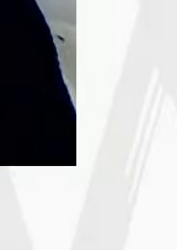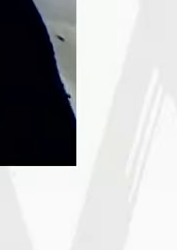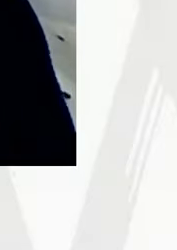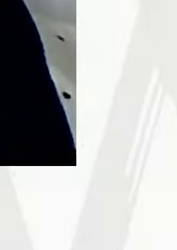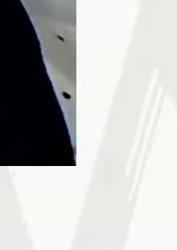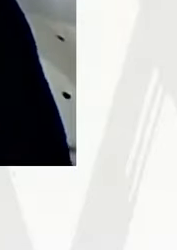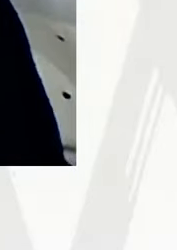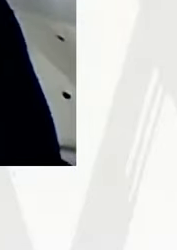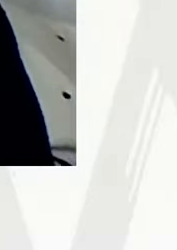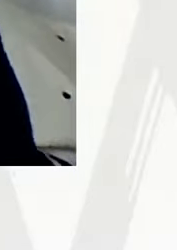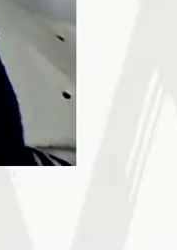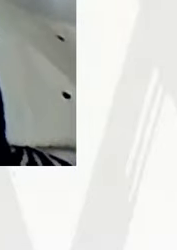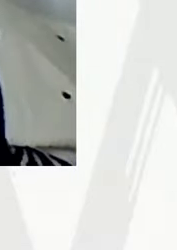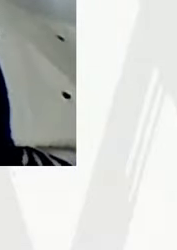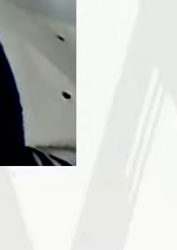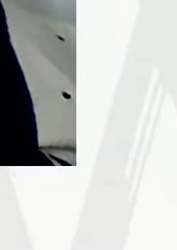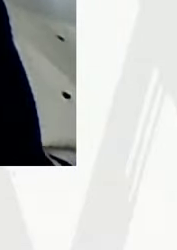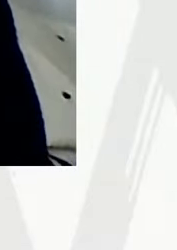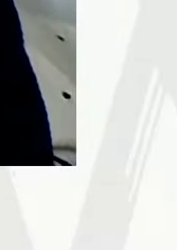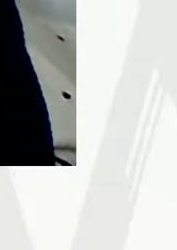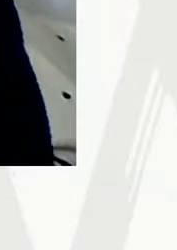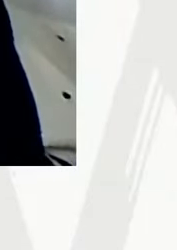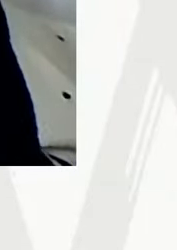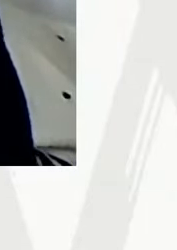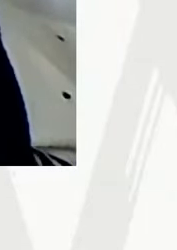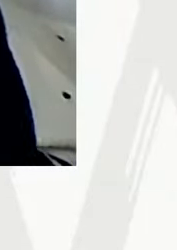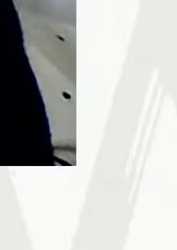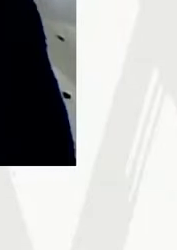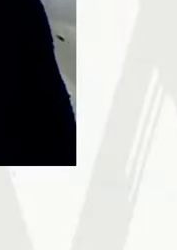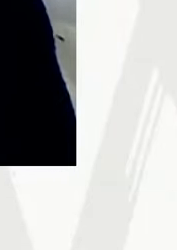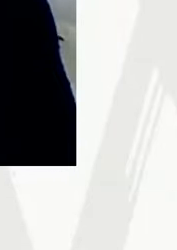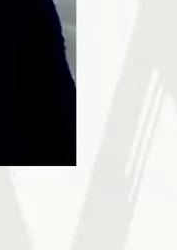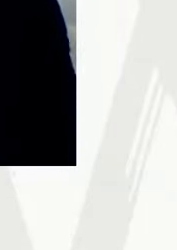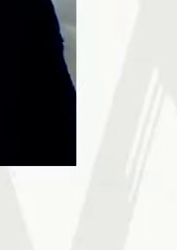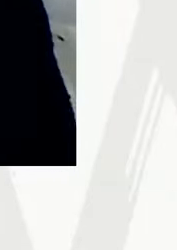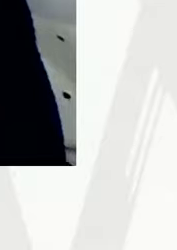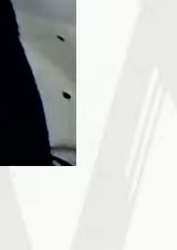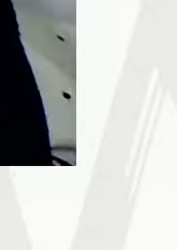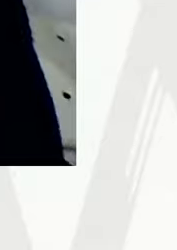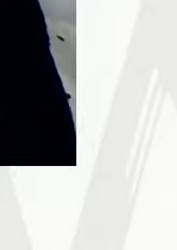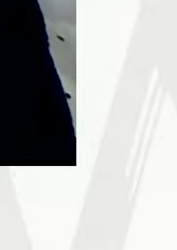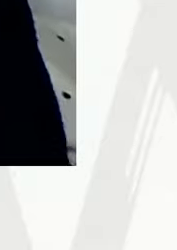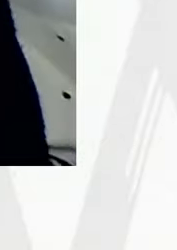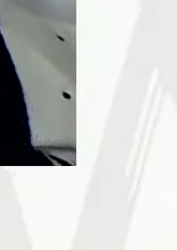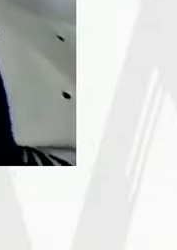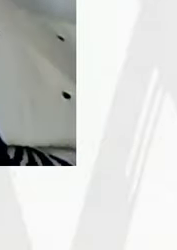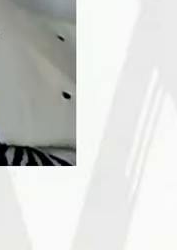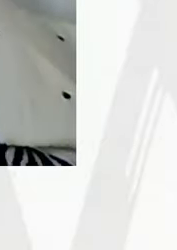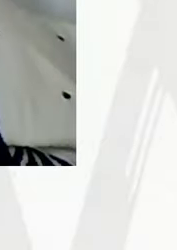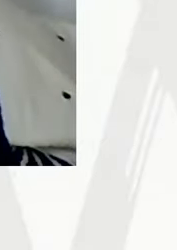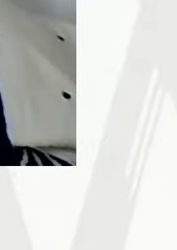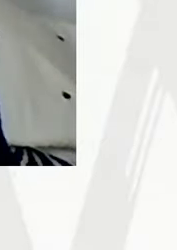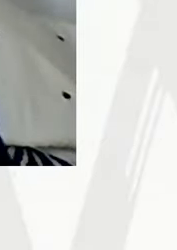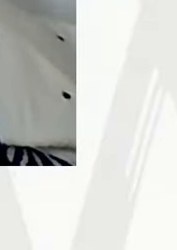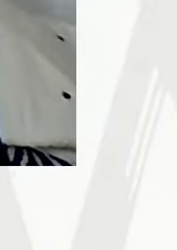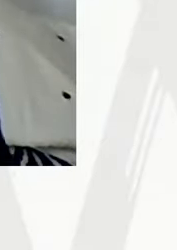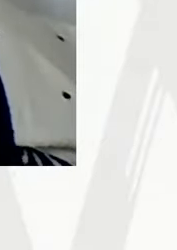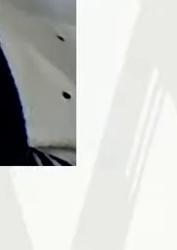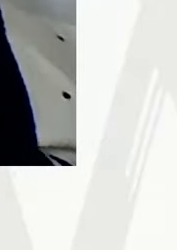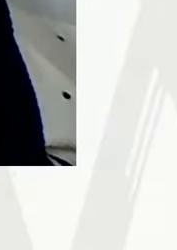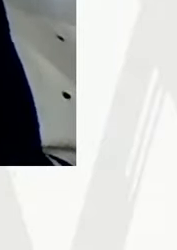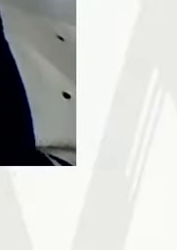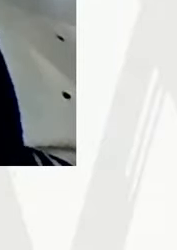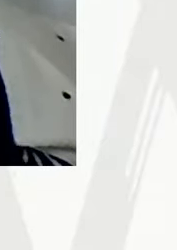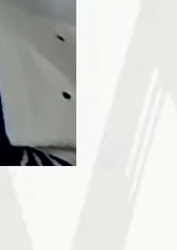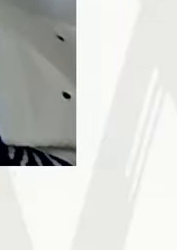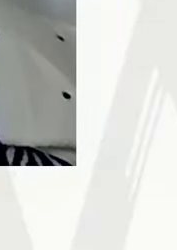semble-t-il. En fait, ce qui devait donner par le travail une société dont